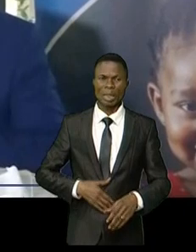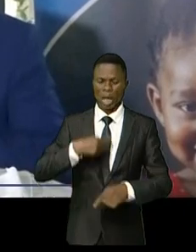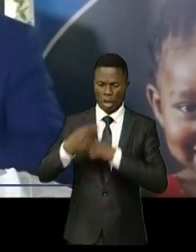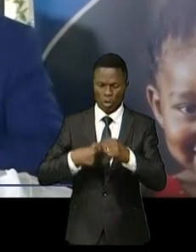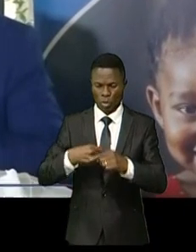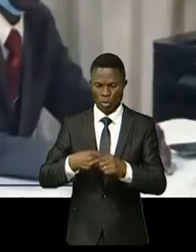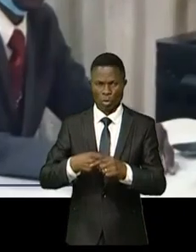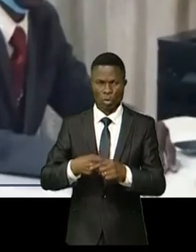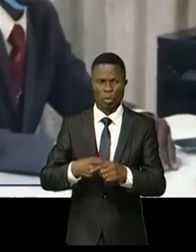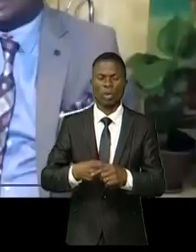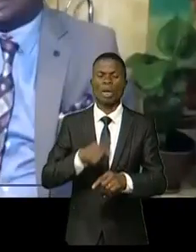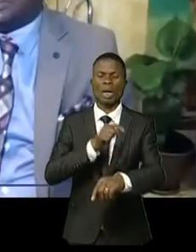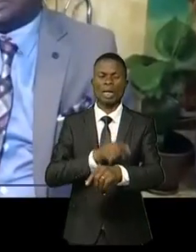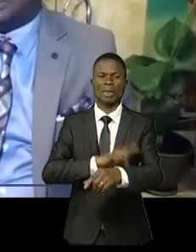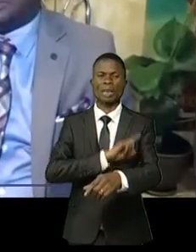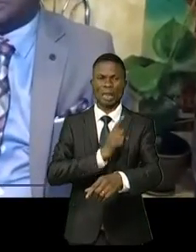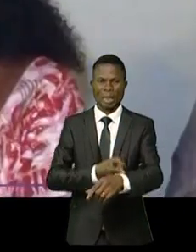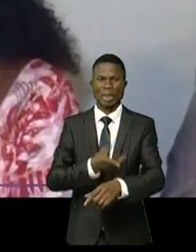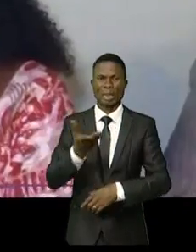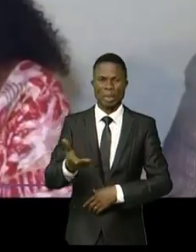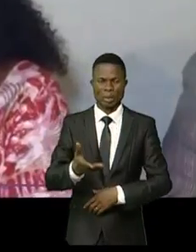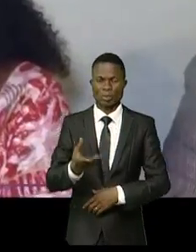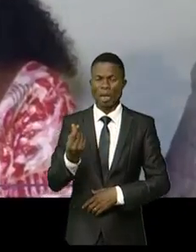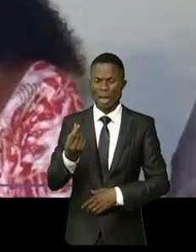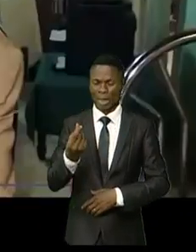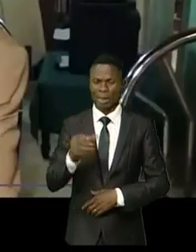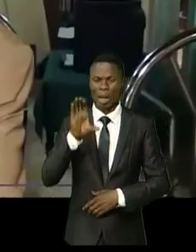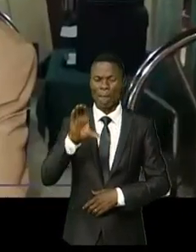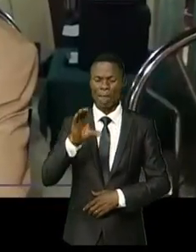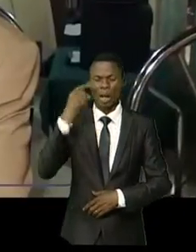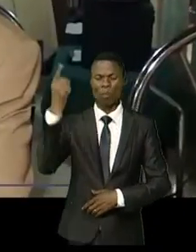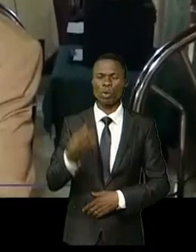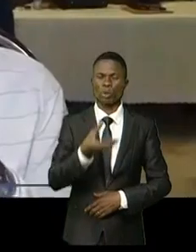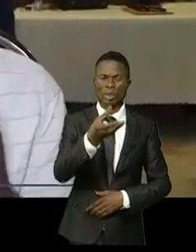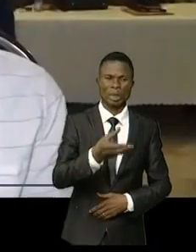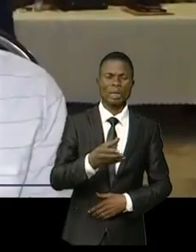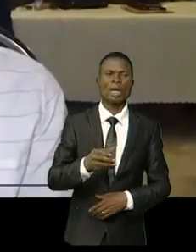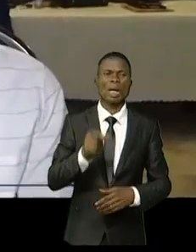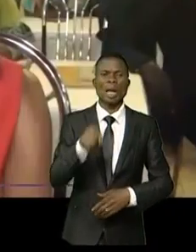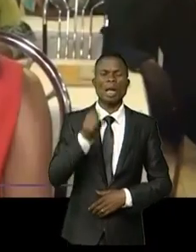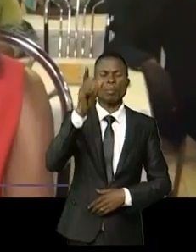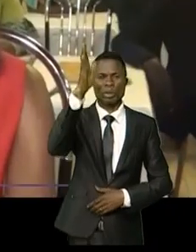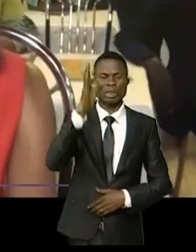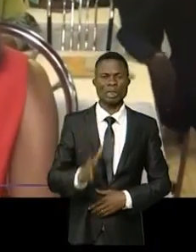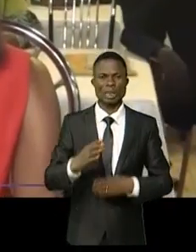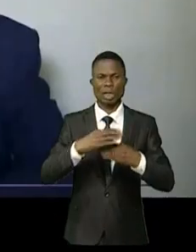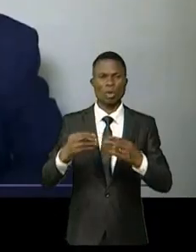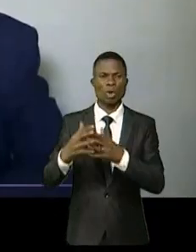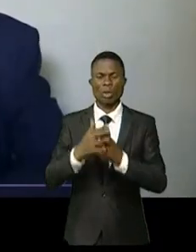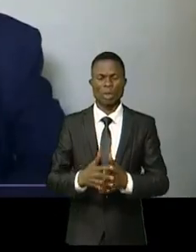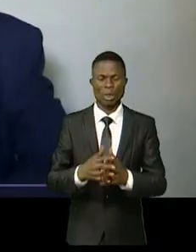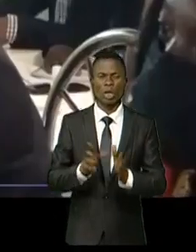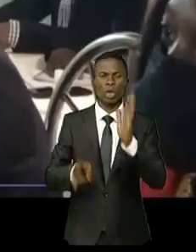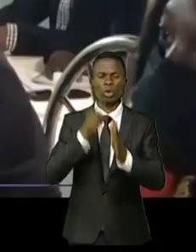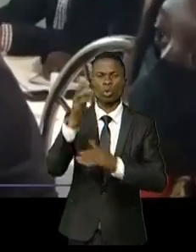la grossesse. Financé par la Banque mondiale pour une enveloppe de 502 millions de dollars américains, le projet s'étale sur une période de 12